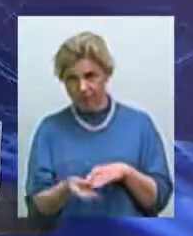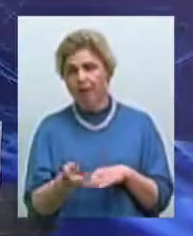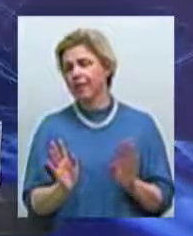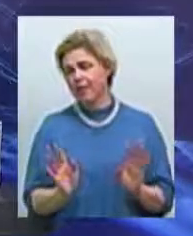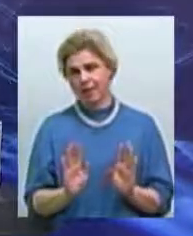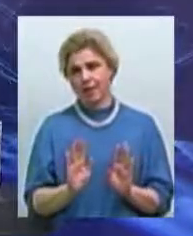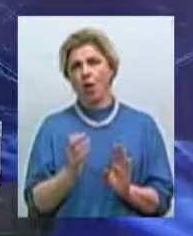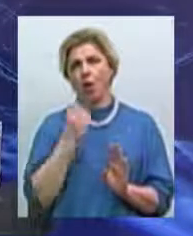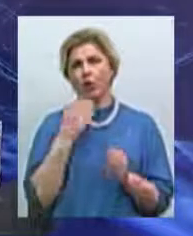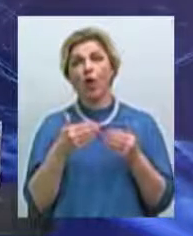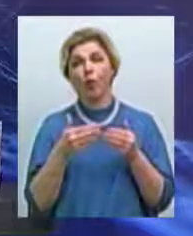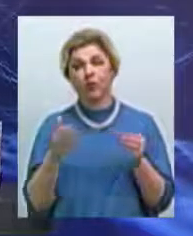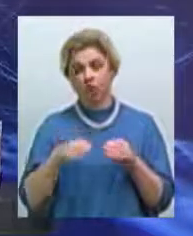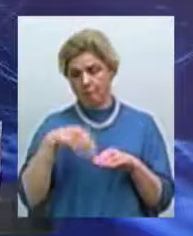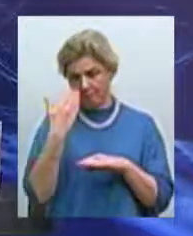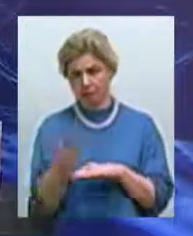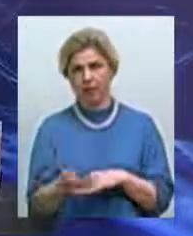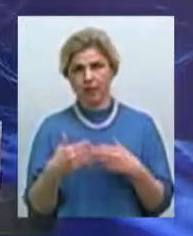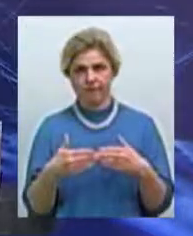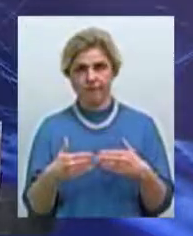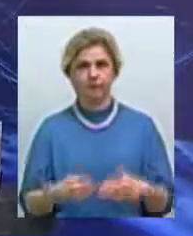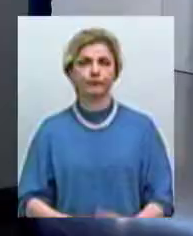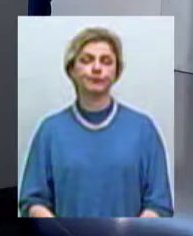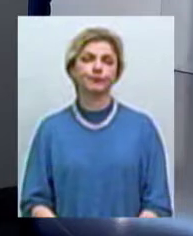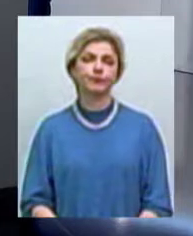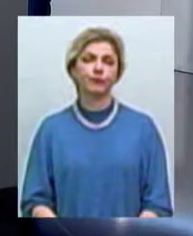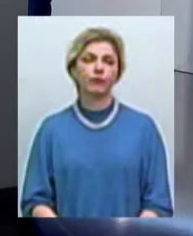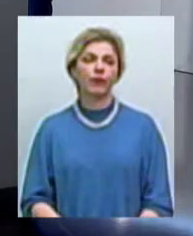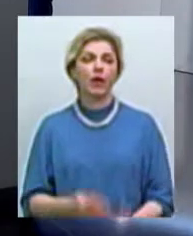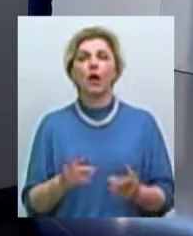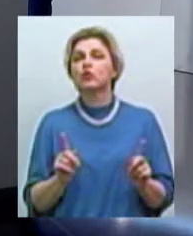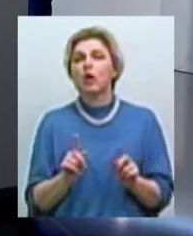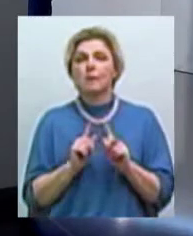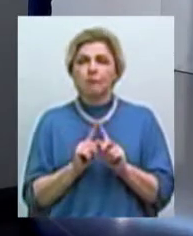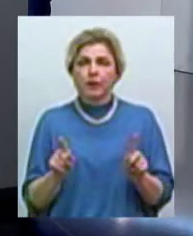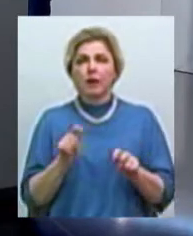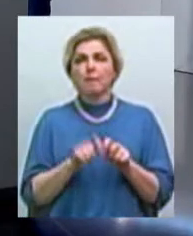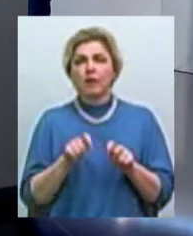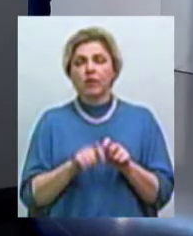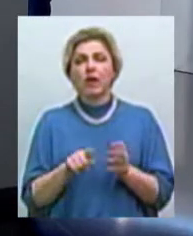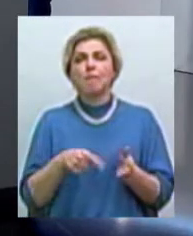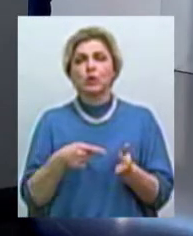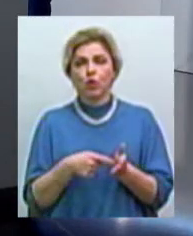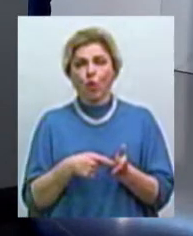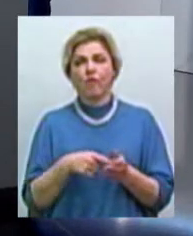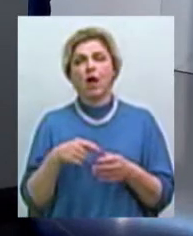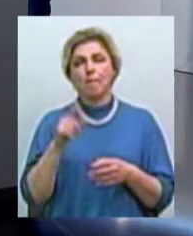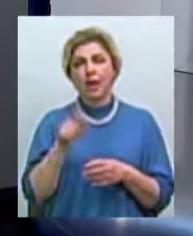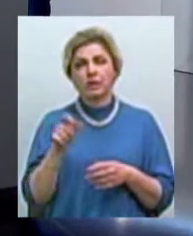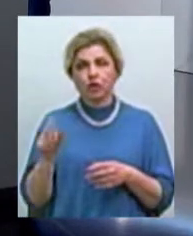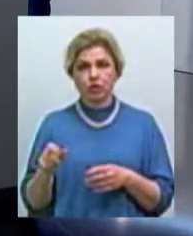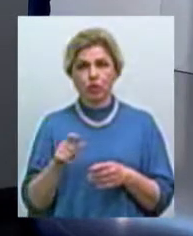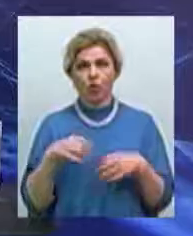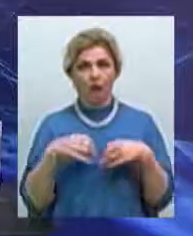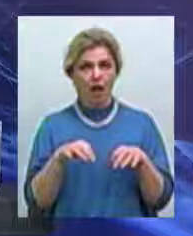при відкритті повністю відпала двері. Угу. А в чому специфіка перевірок міського пасажирського транспорту? Ну,